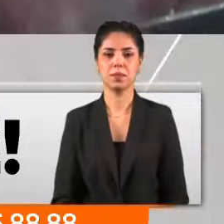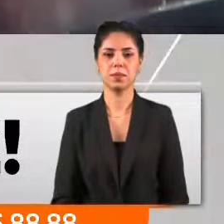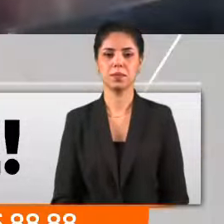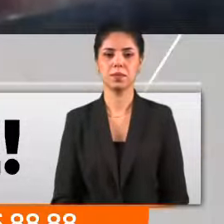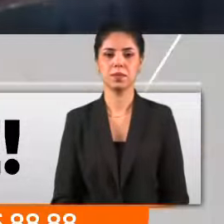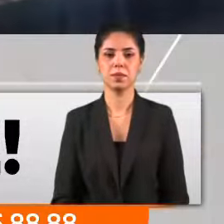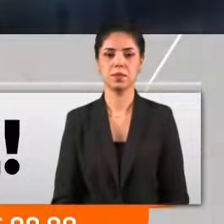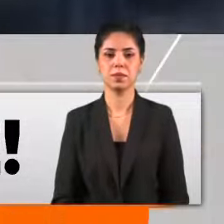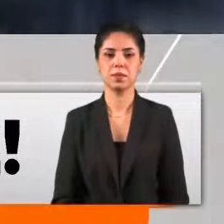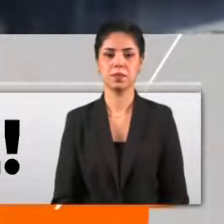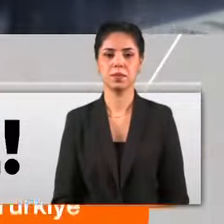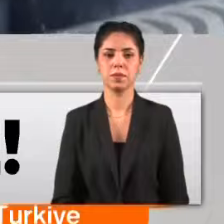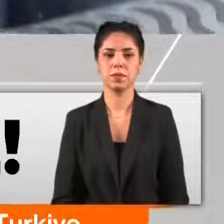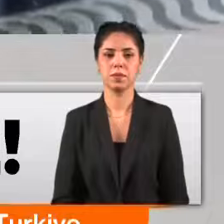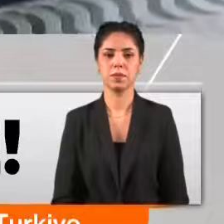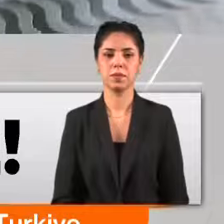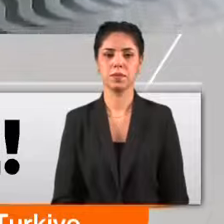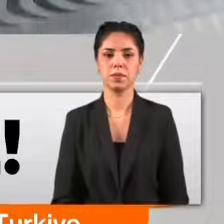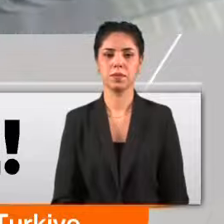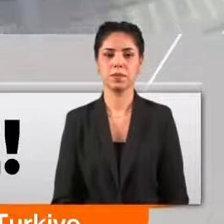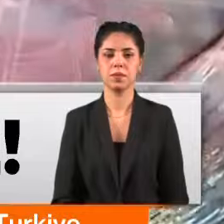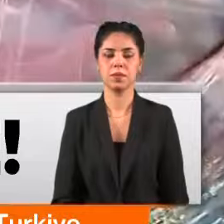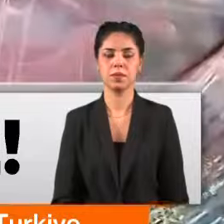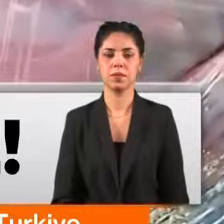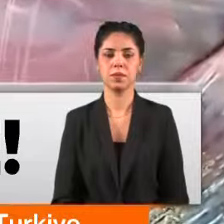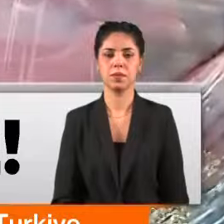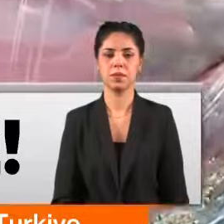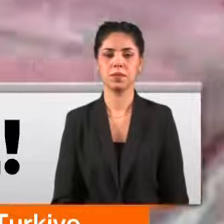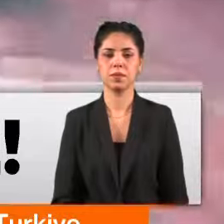Ne kadar arttı fiyatlar? En azından 30-40 lira artmış yani bir haftanın içinde.